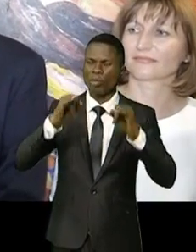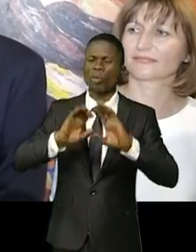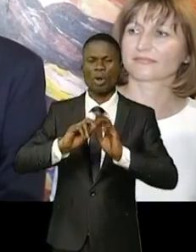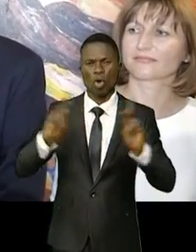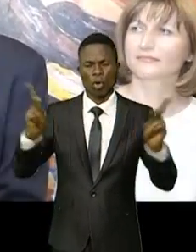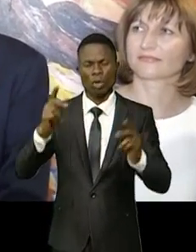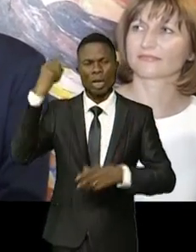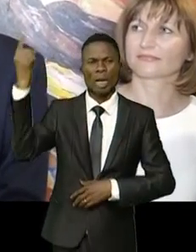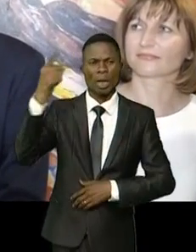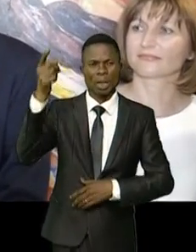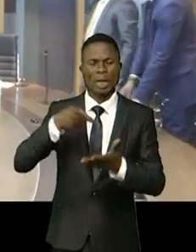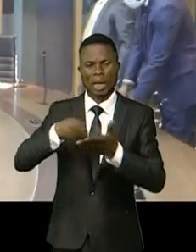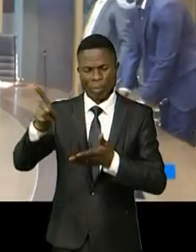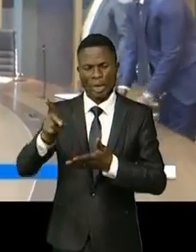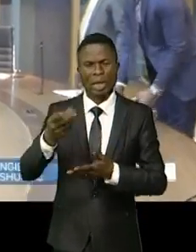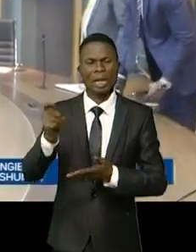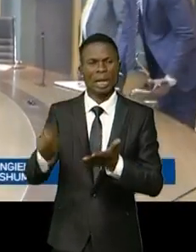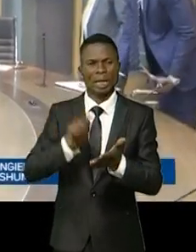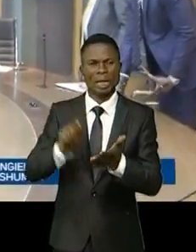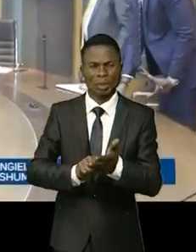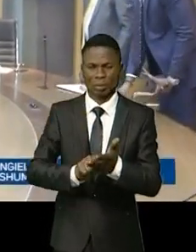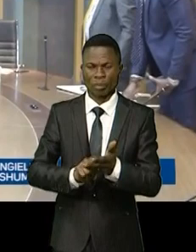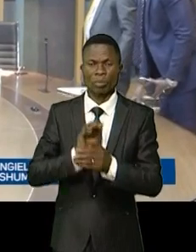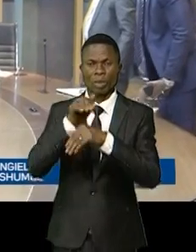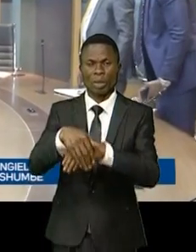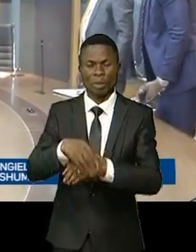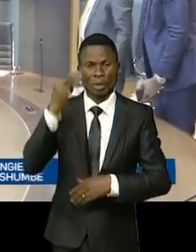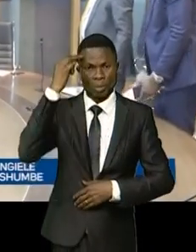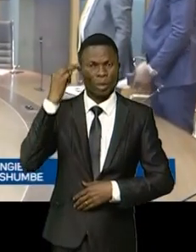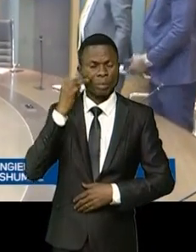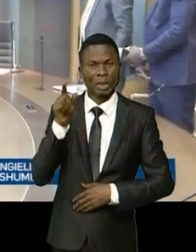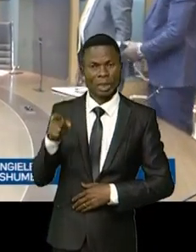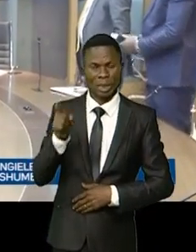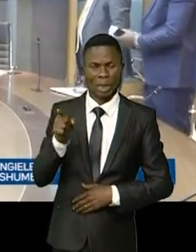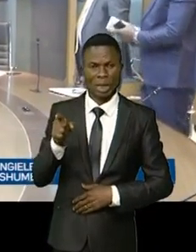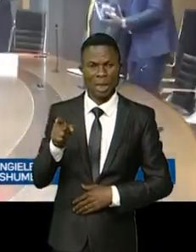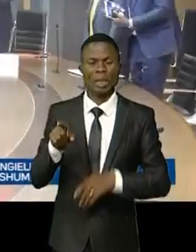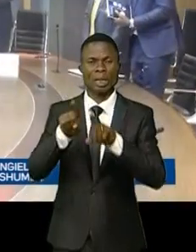payent leurs propres tarifs. Seule l'implication du ministre des Pétentiques,